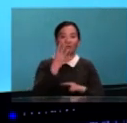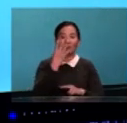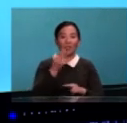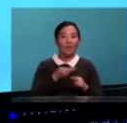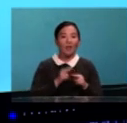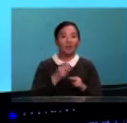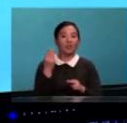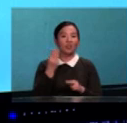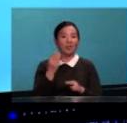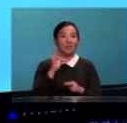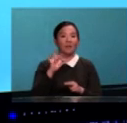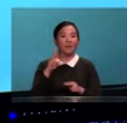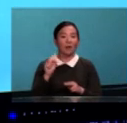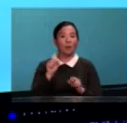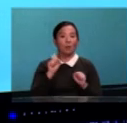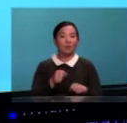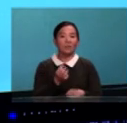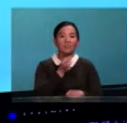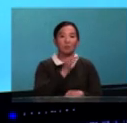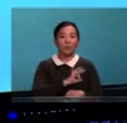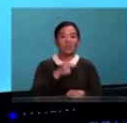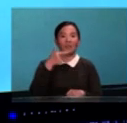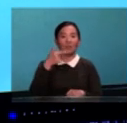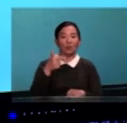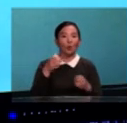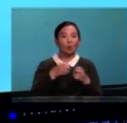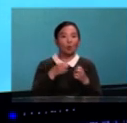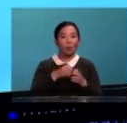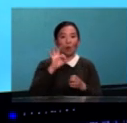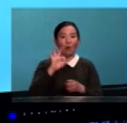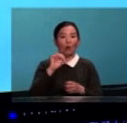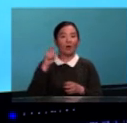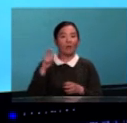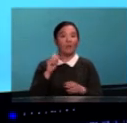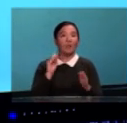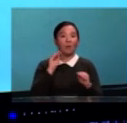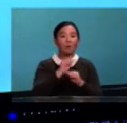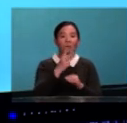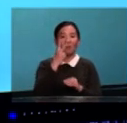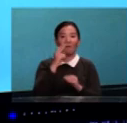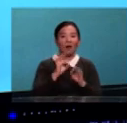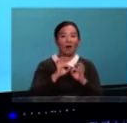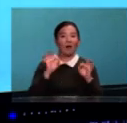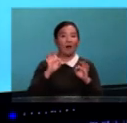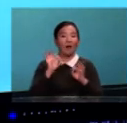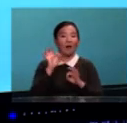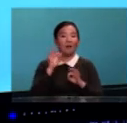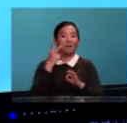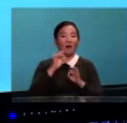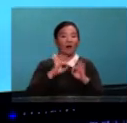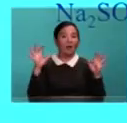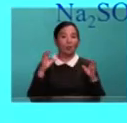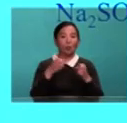это щелочная среда, мы должны с вами использовать гидроксидную группу OH. Добавляем 2 атома гидроксидной